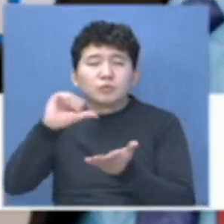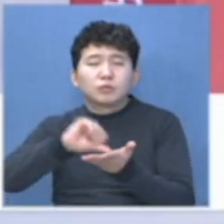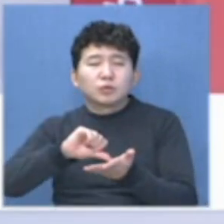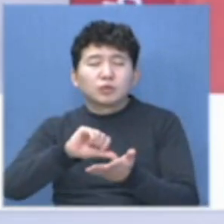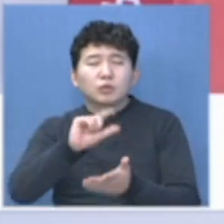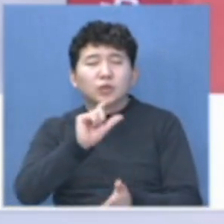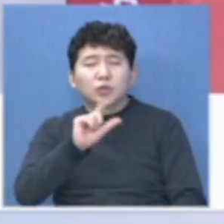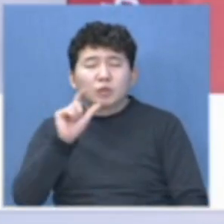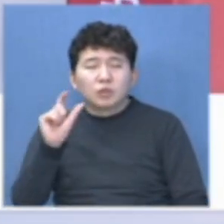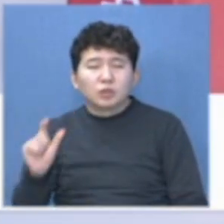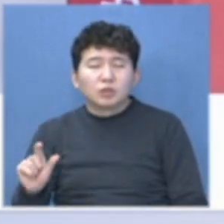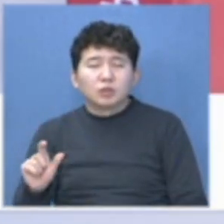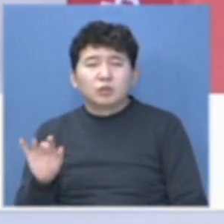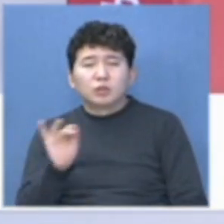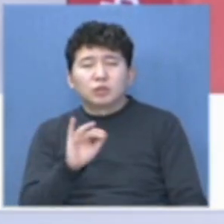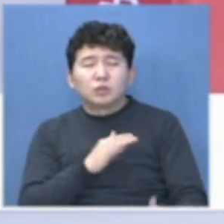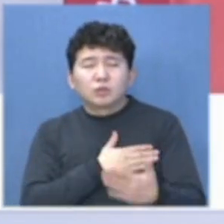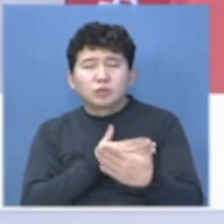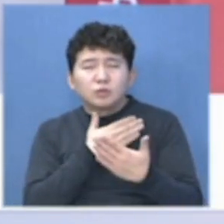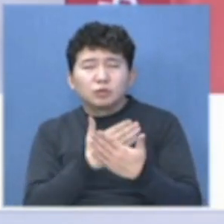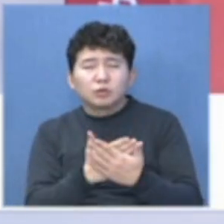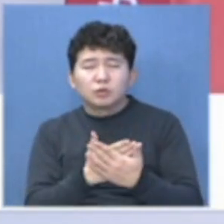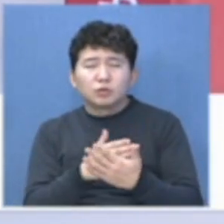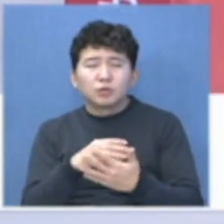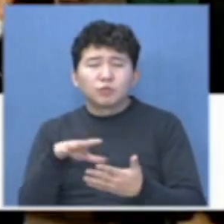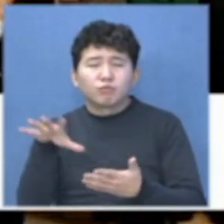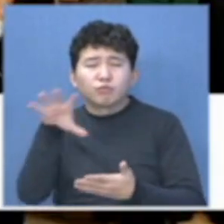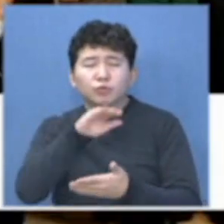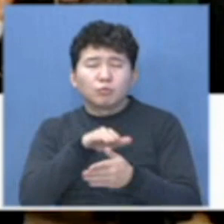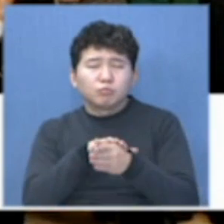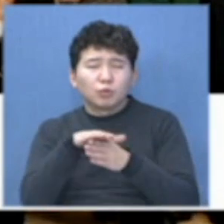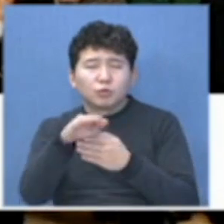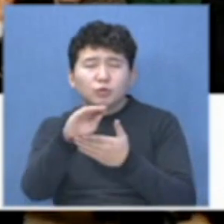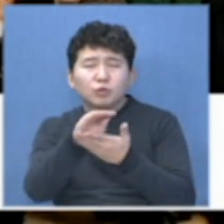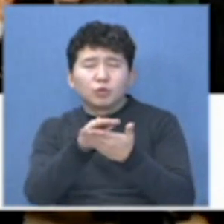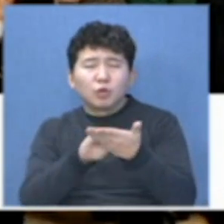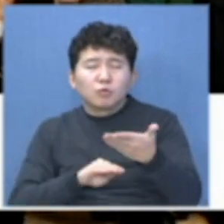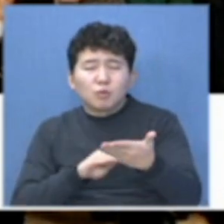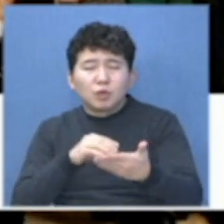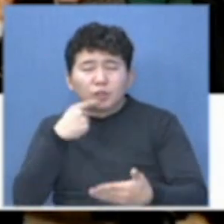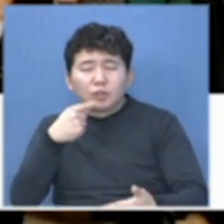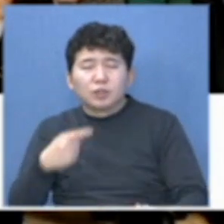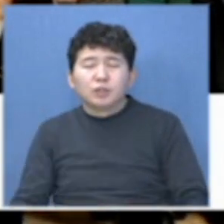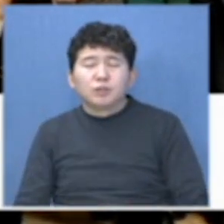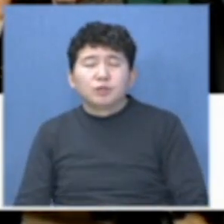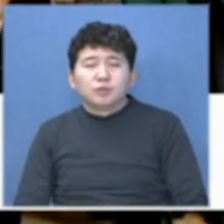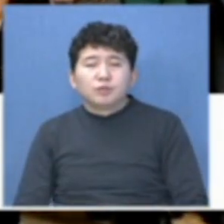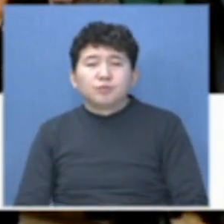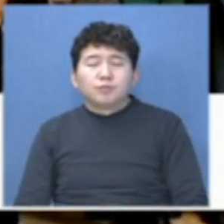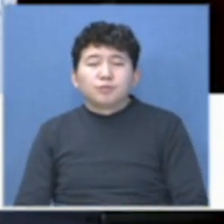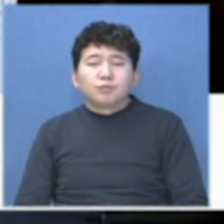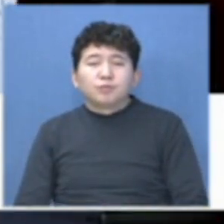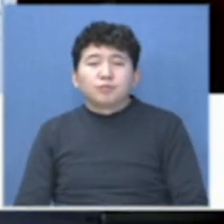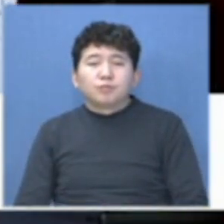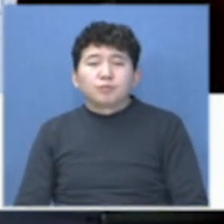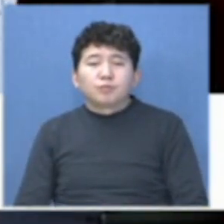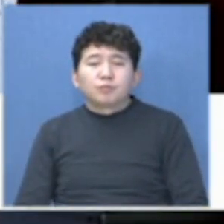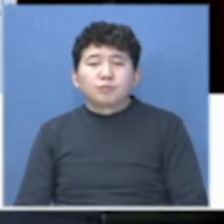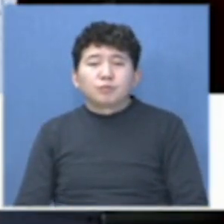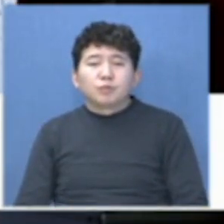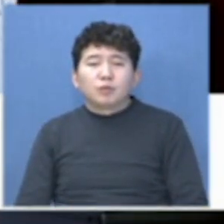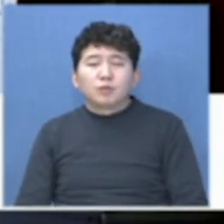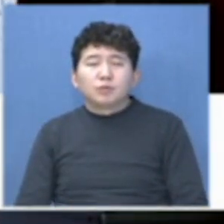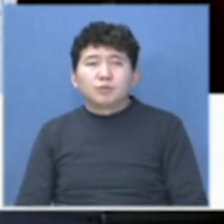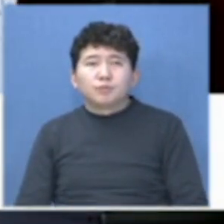азаматтарының тағдыры мен ерлік істері топтастырылған. Айта кету керек, бүкіл редакция кітапты құрастыруға атсалысқан. Kitap iki